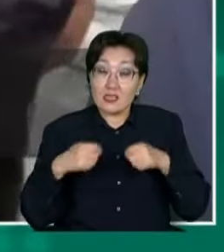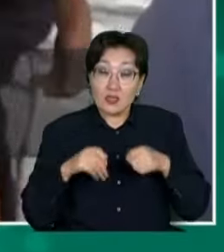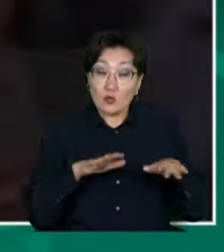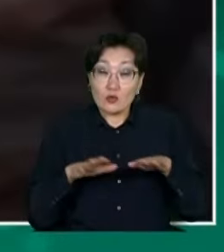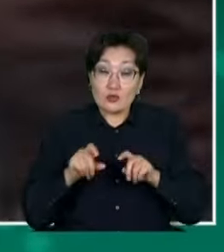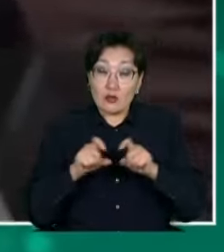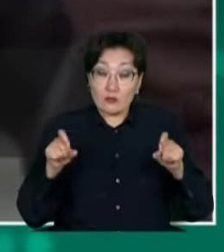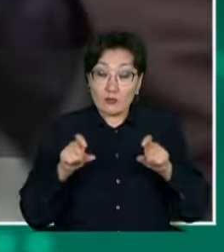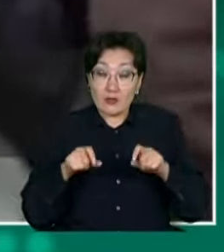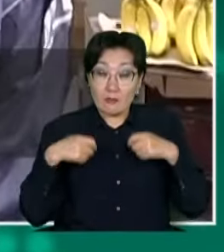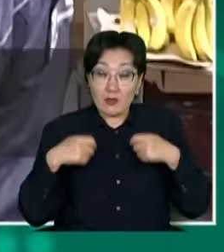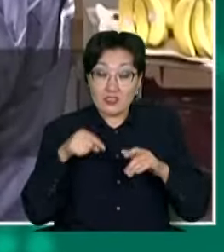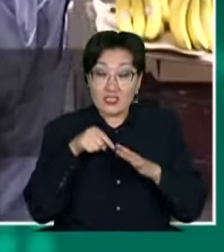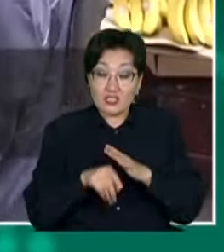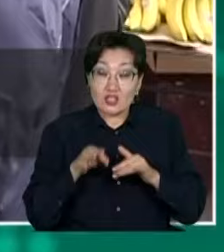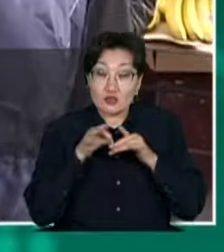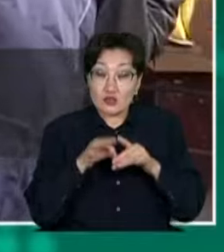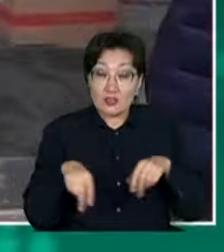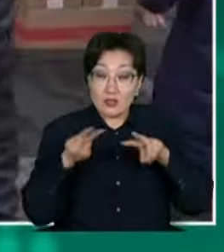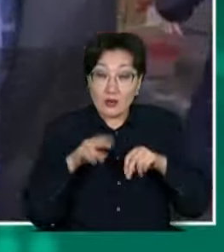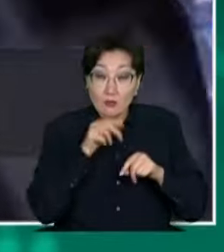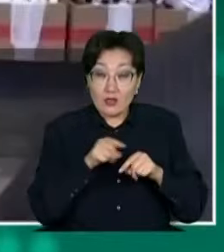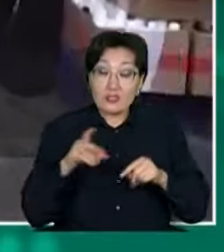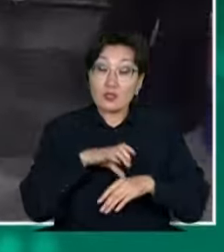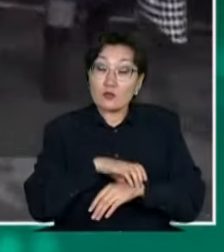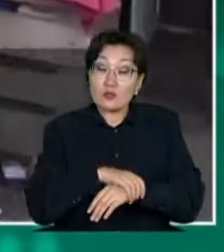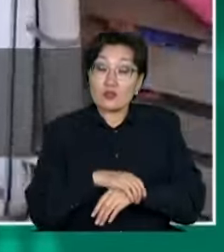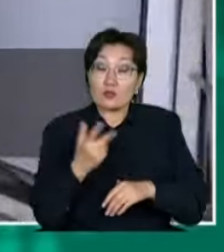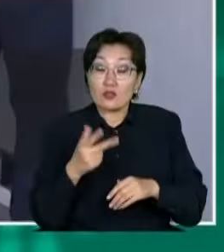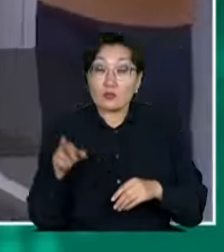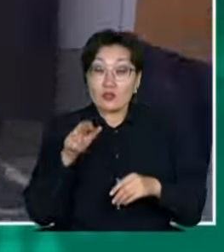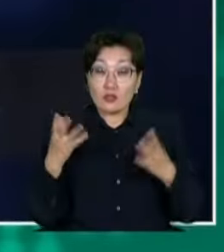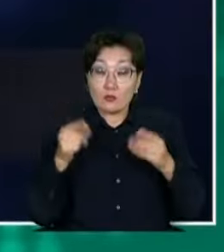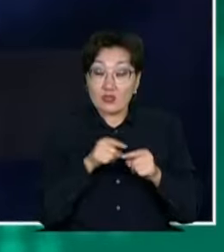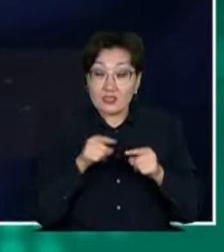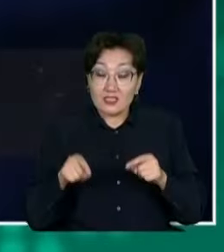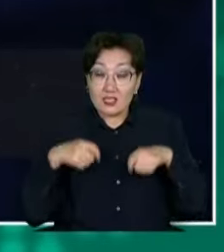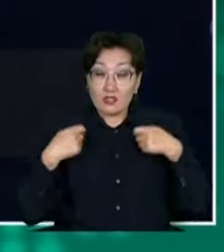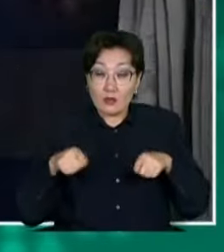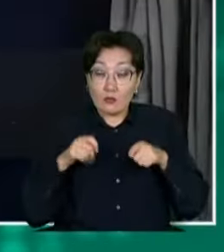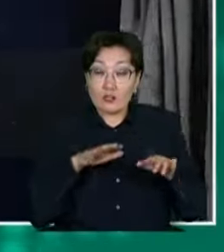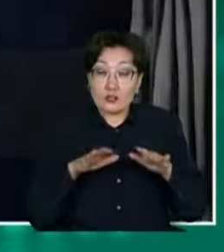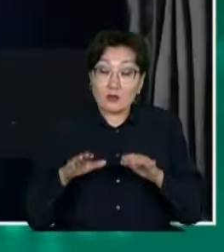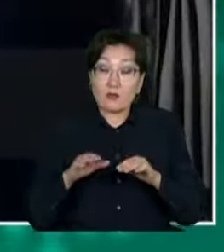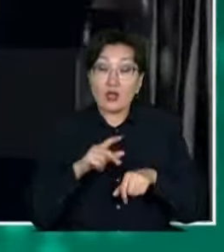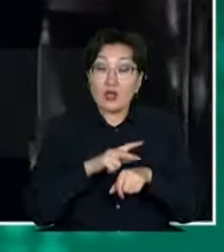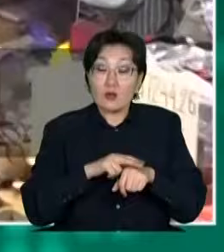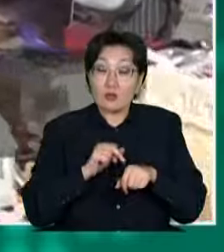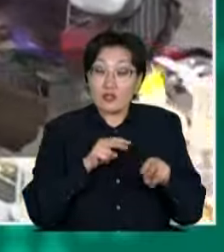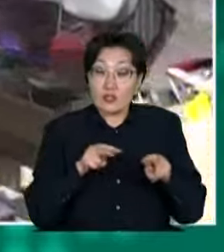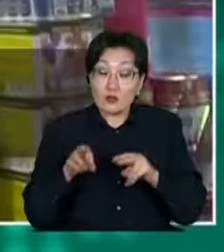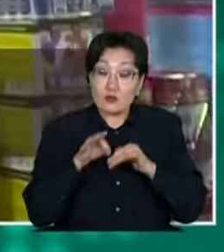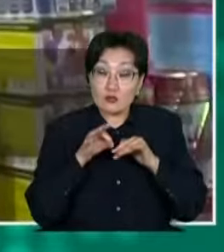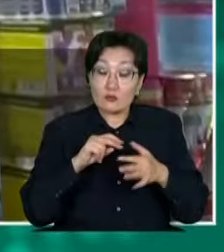жүргізген рейд барысында анықтады. Осылайша тәртіп сақшылары 3 қаңтарға дейін сауда нүктелерінде патрульдеу жұмыстарын